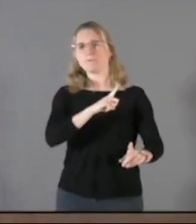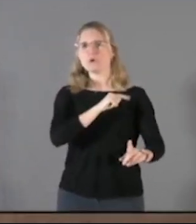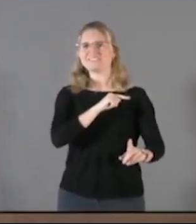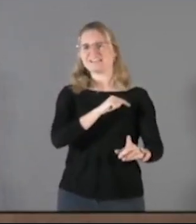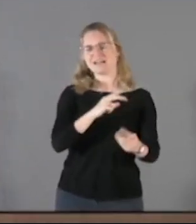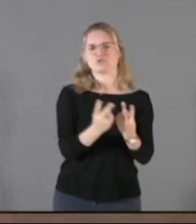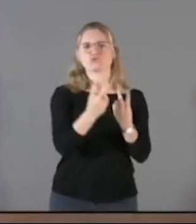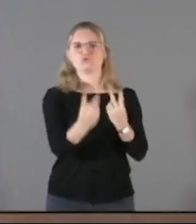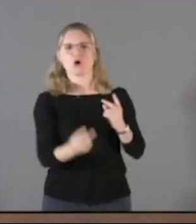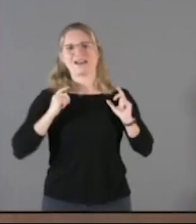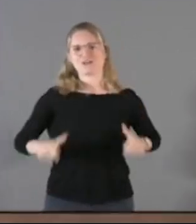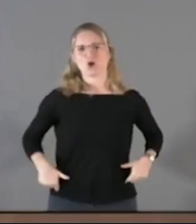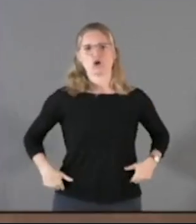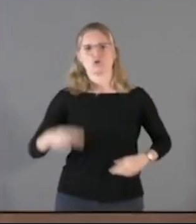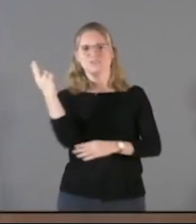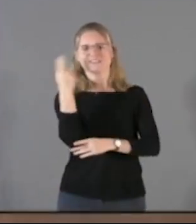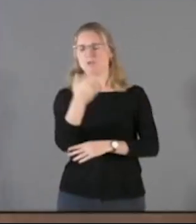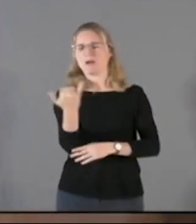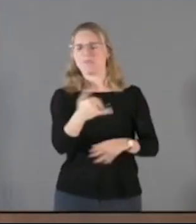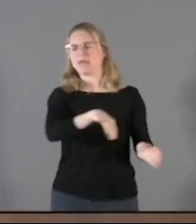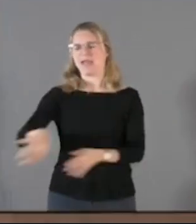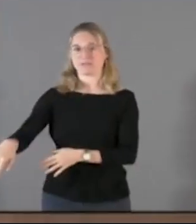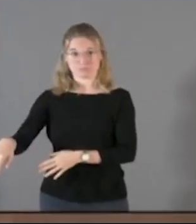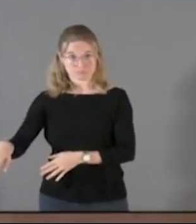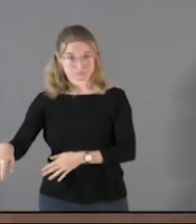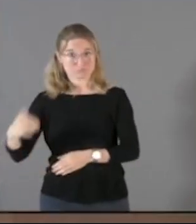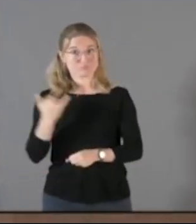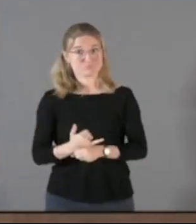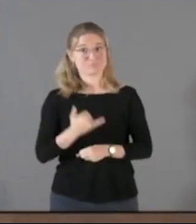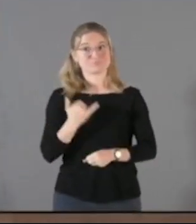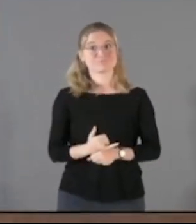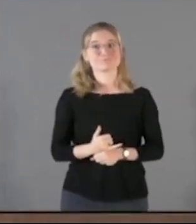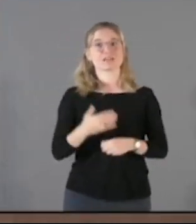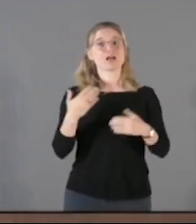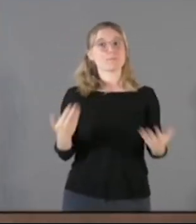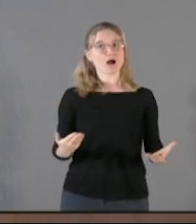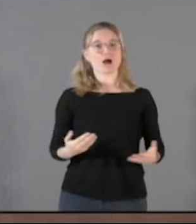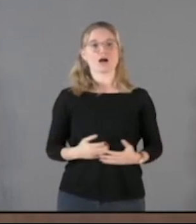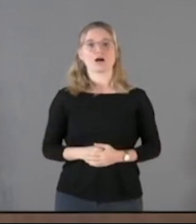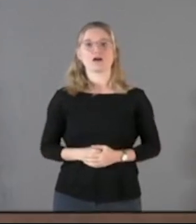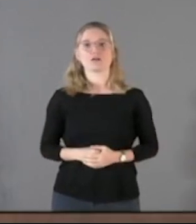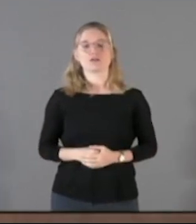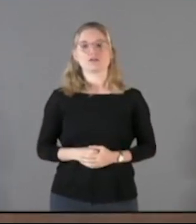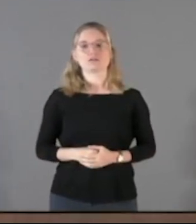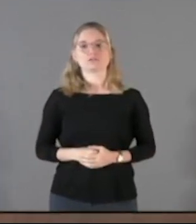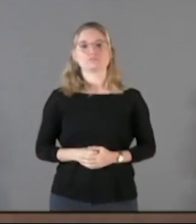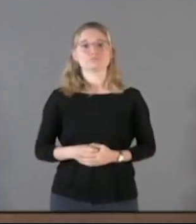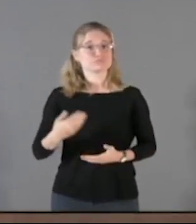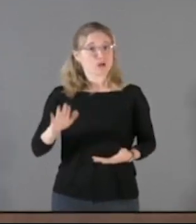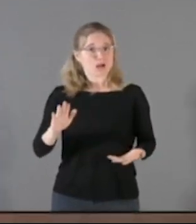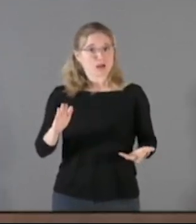devant les écoles communales. Mais je passe sur cette référence historique, mais c'est le bienvenu. C'est le